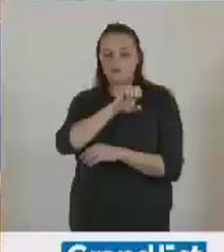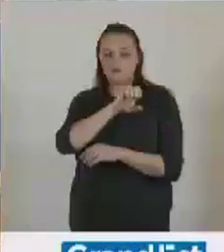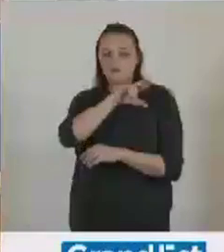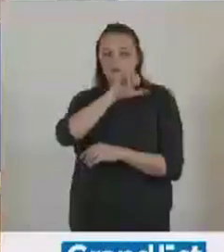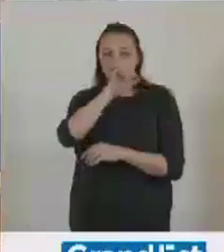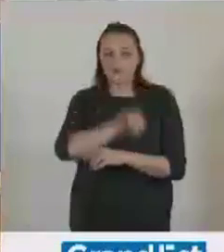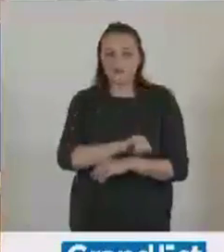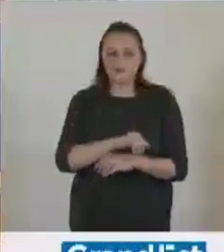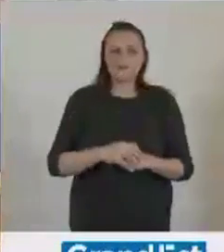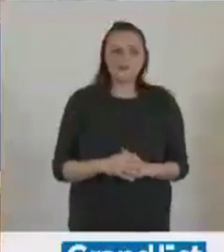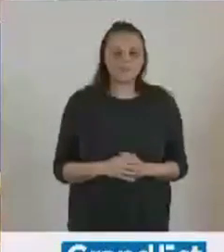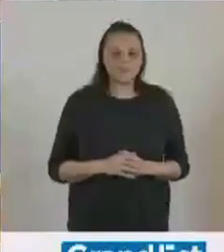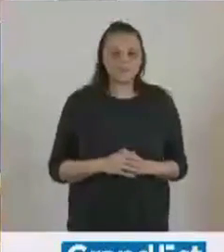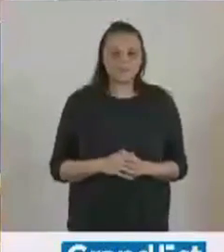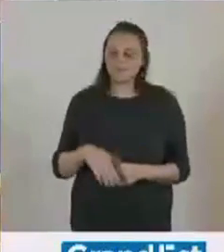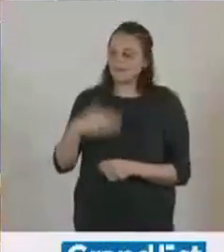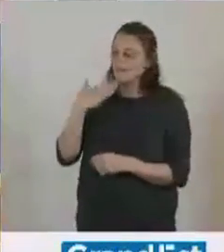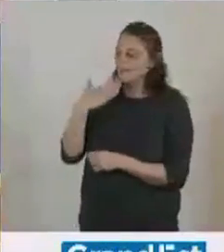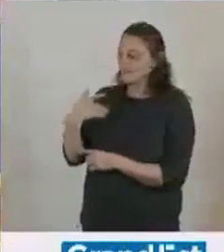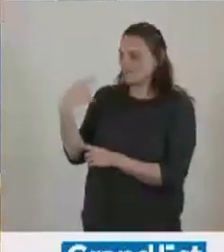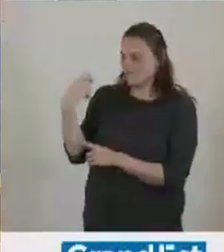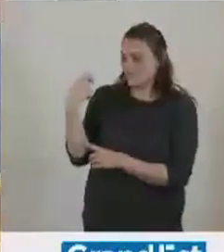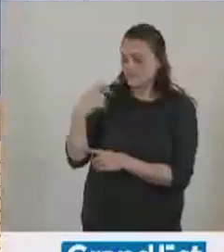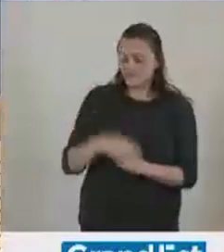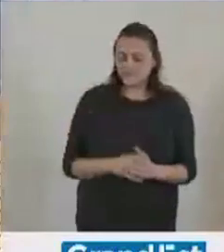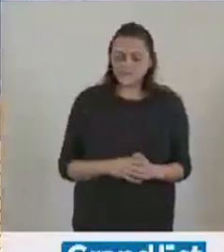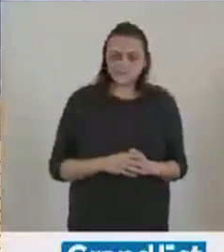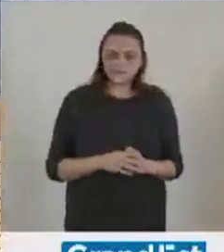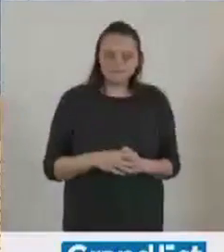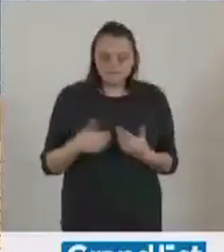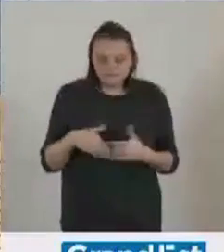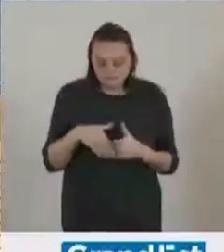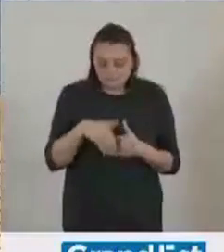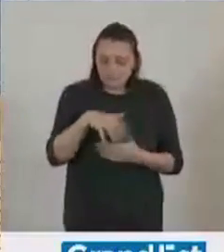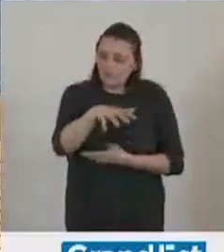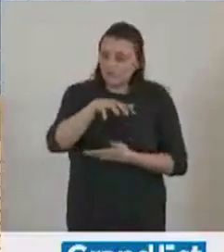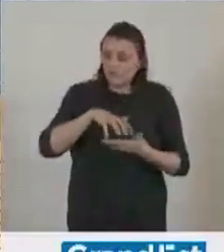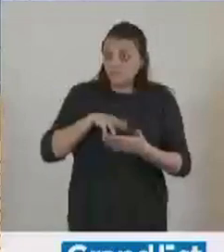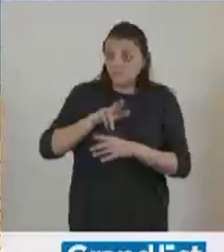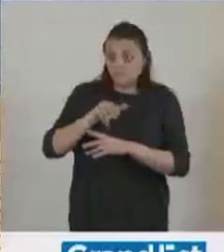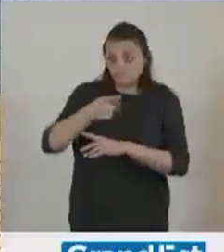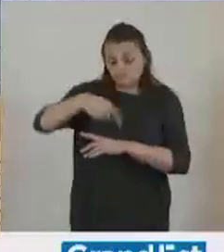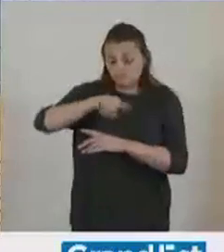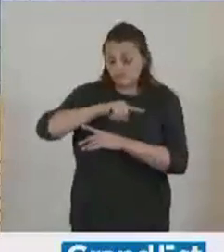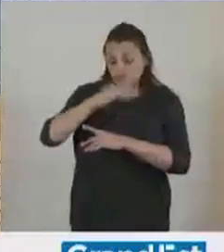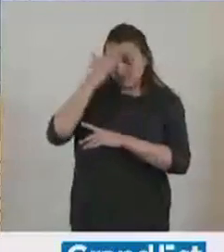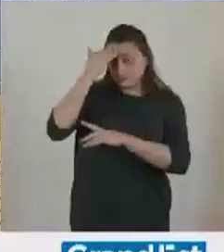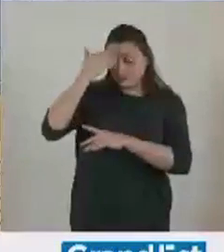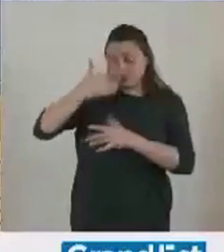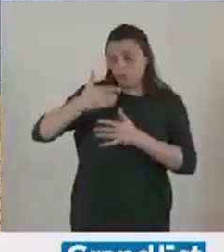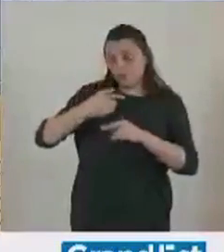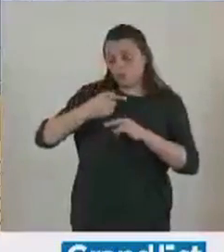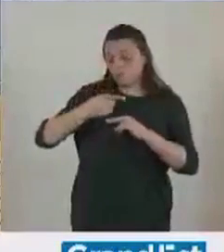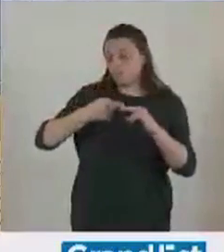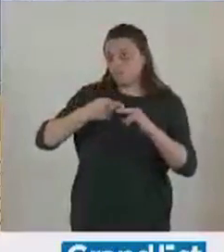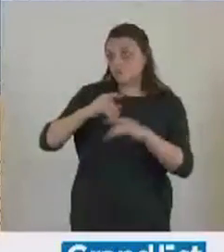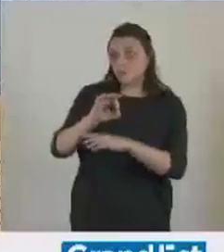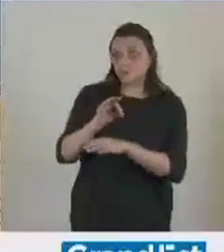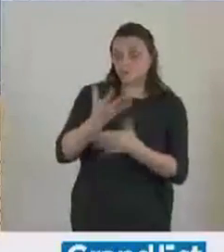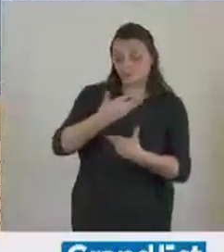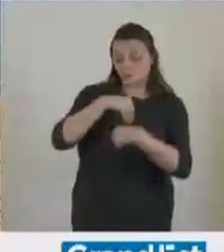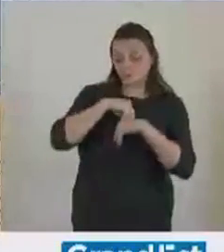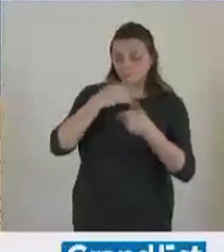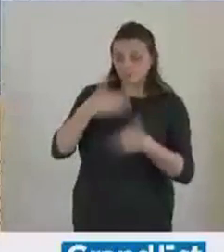Le rapport dont je vais vous parler à l'instant, vous le connaissez déjà en partie puisque nous avons à plusieurs reprises évoqué